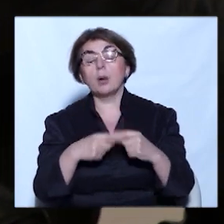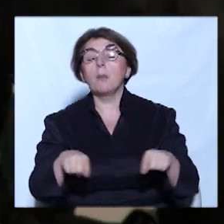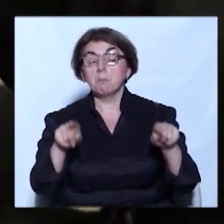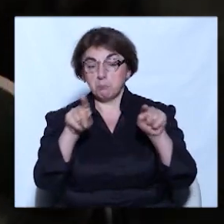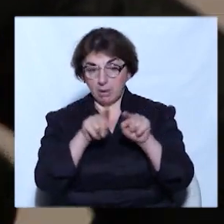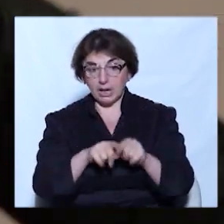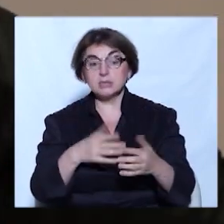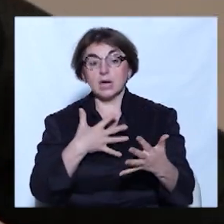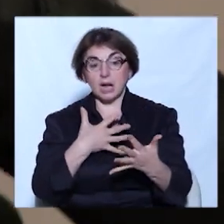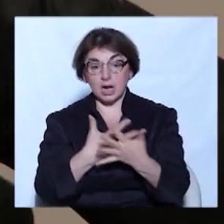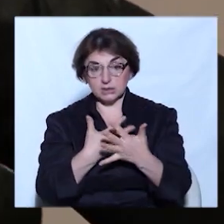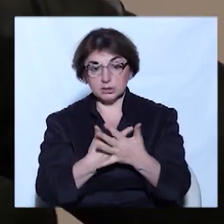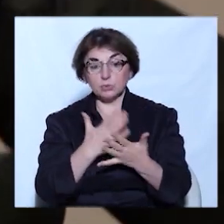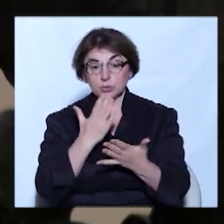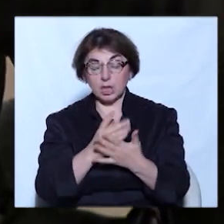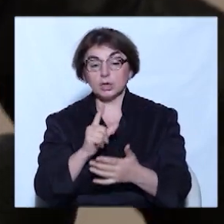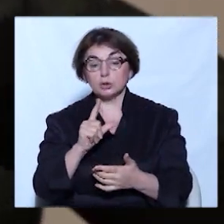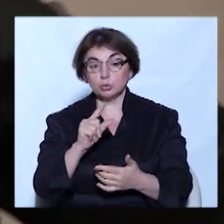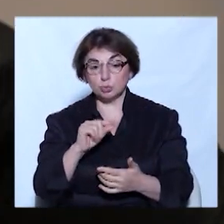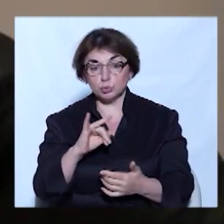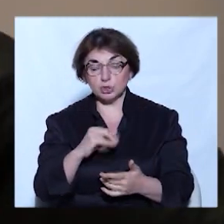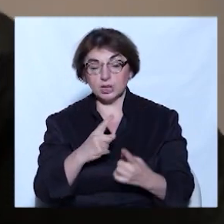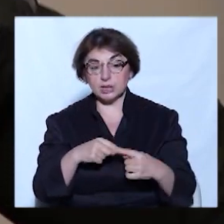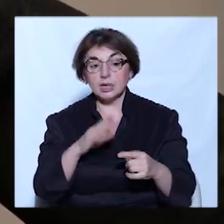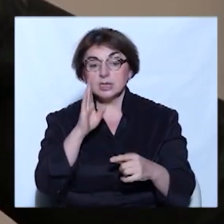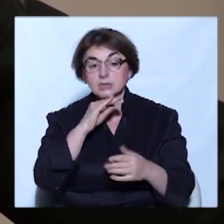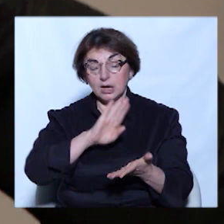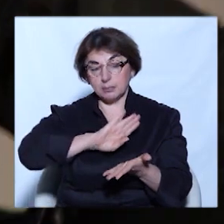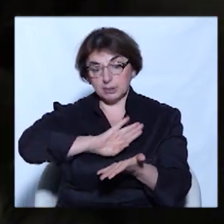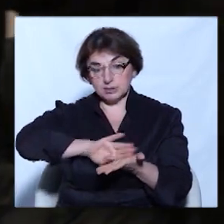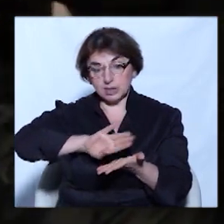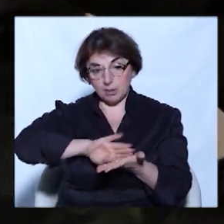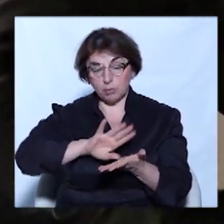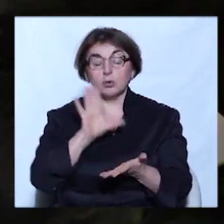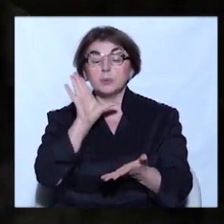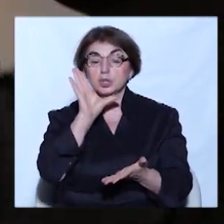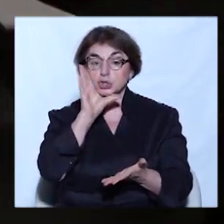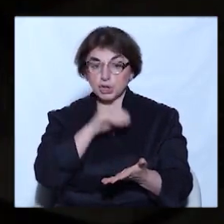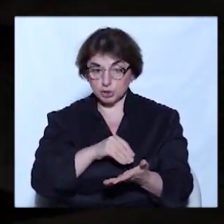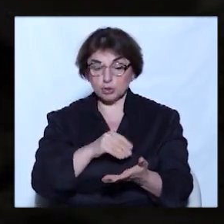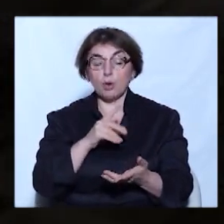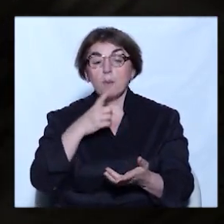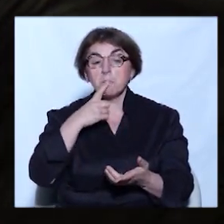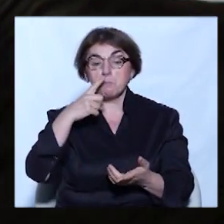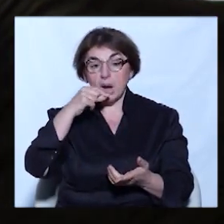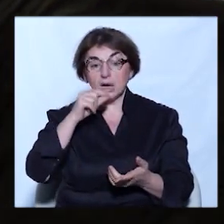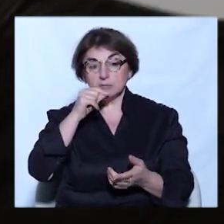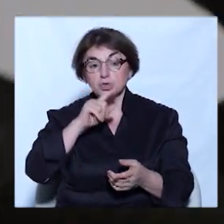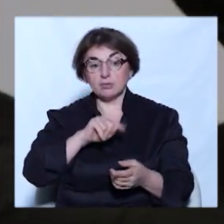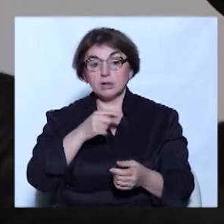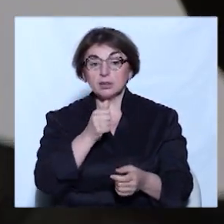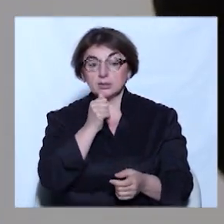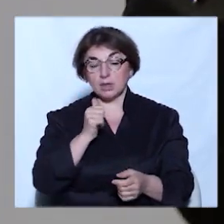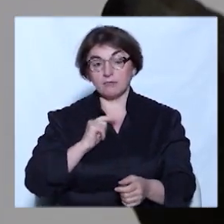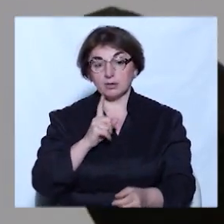გააქტიურდა თუთია და წყალბადის გამოყოფა მოახერხა მარილმჟავიდან. მოდი დავაკვირდეთ ამ